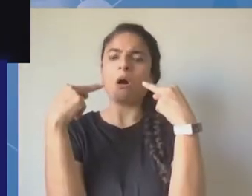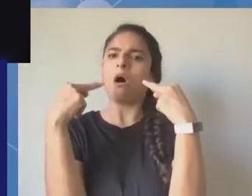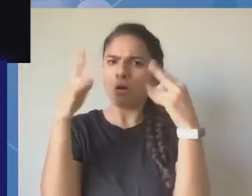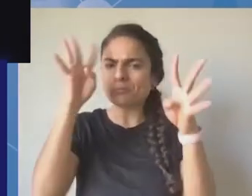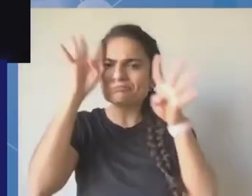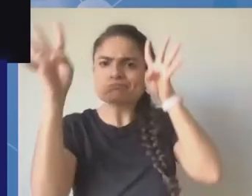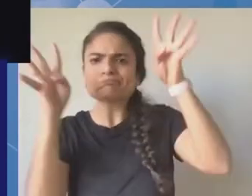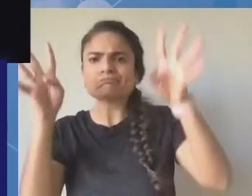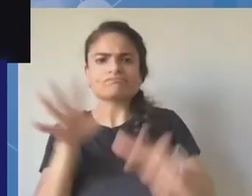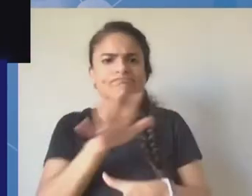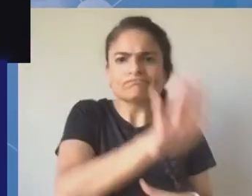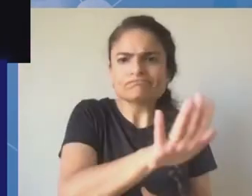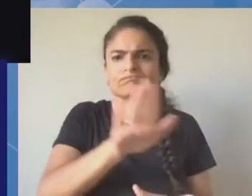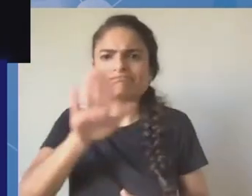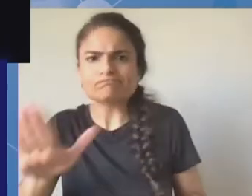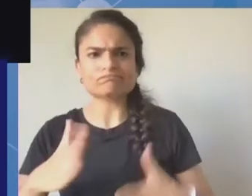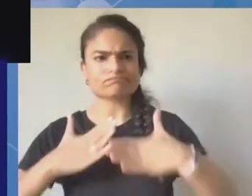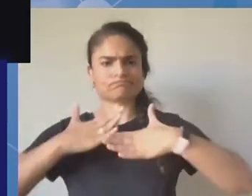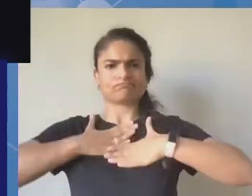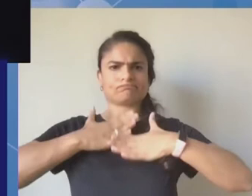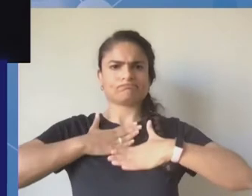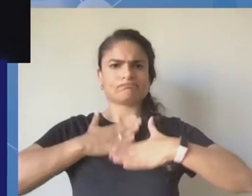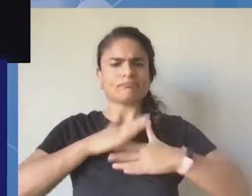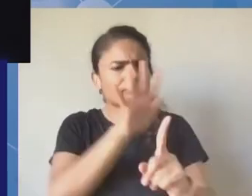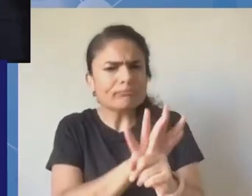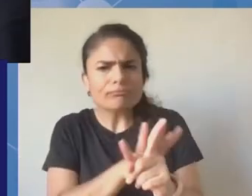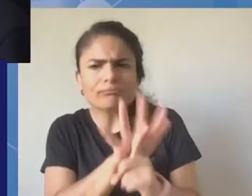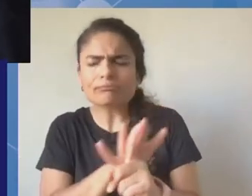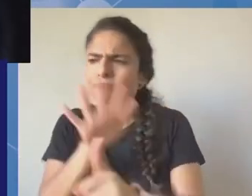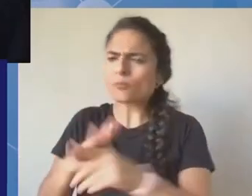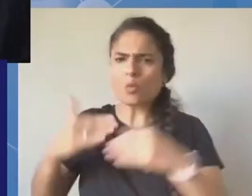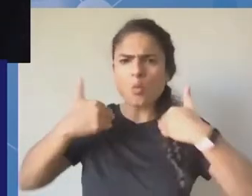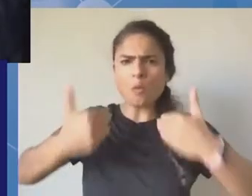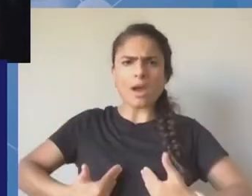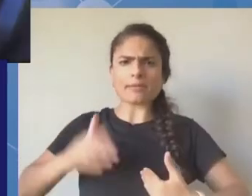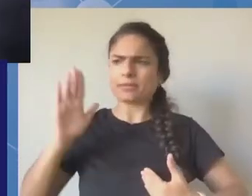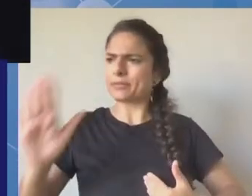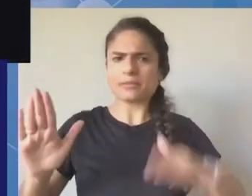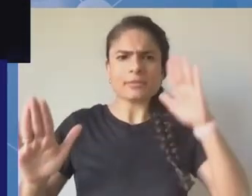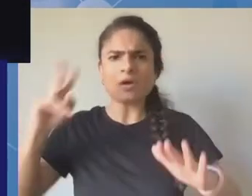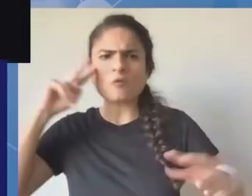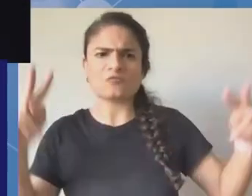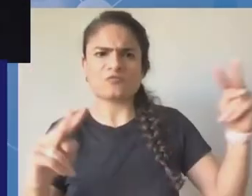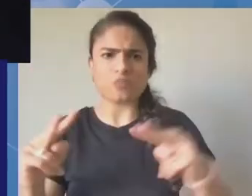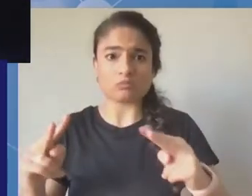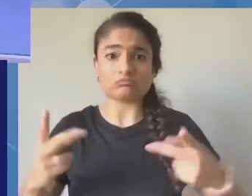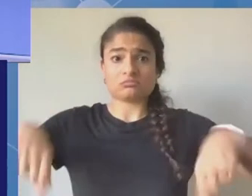那我们现在就考虑我们的互联网将来是